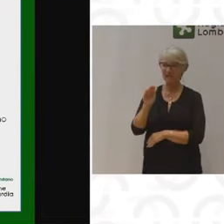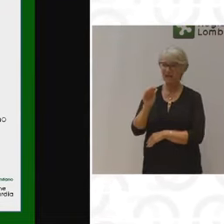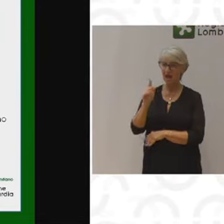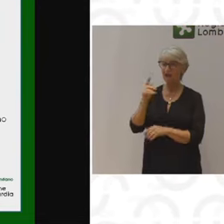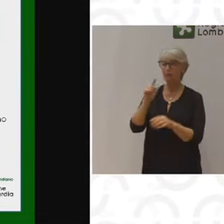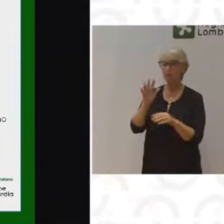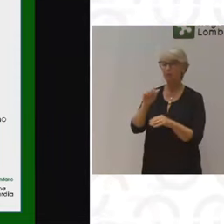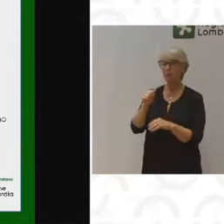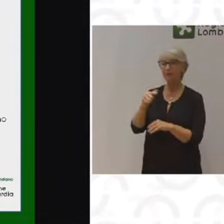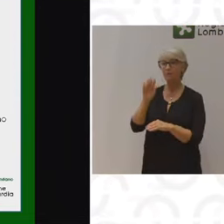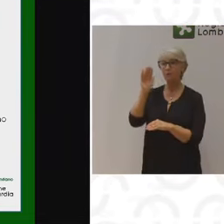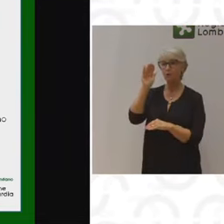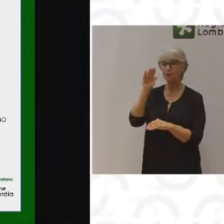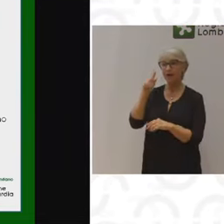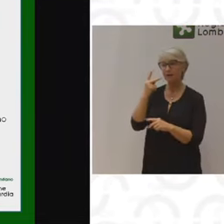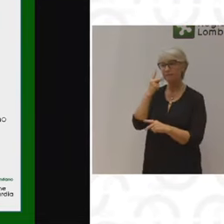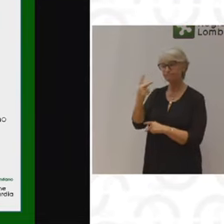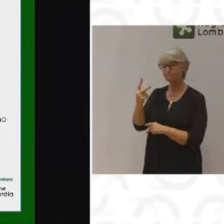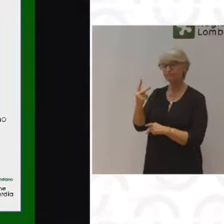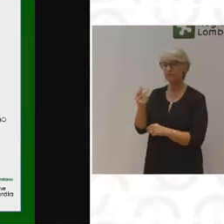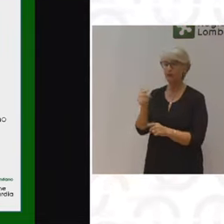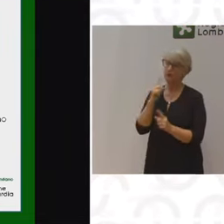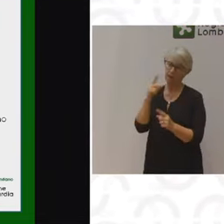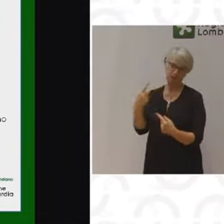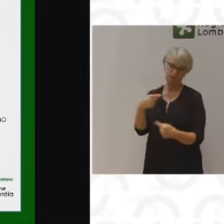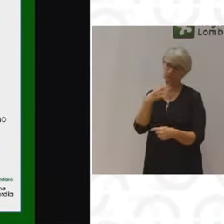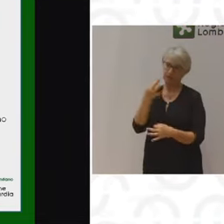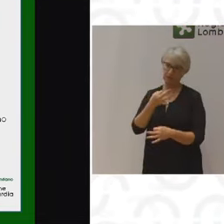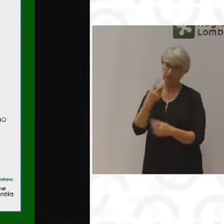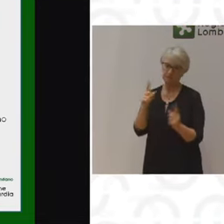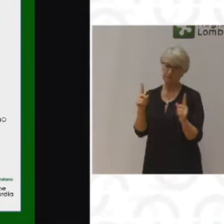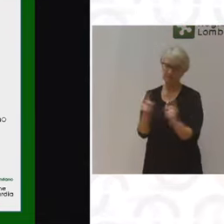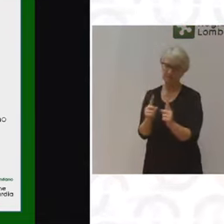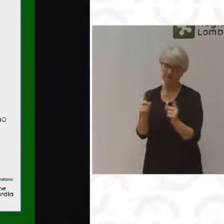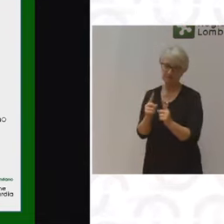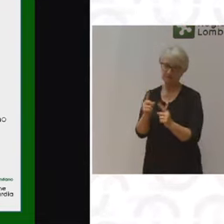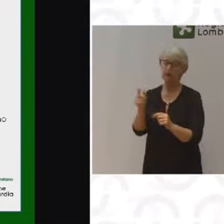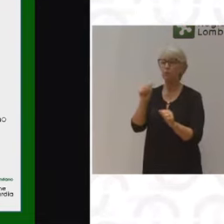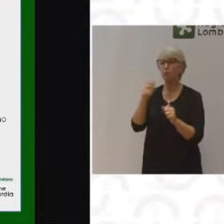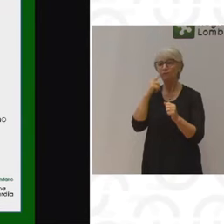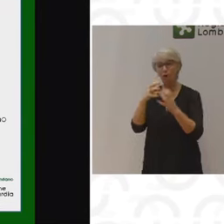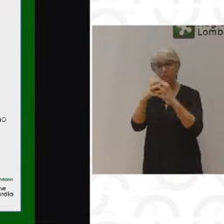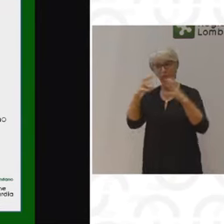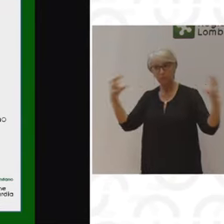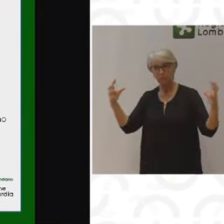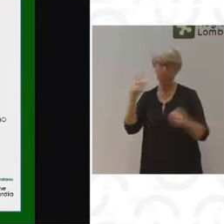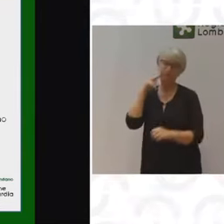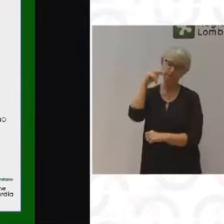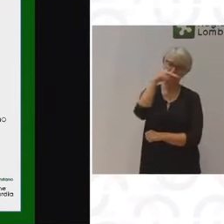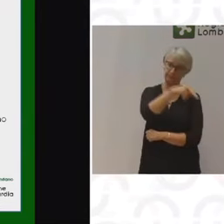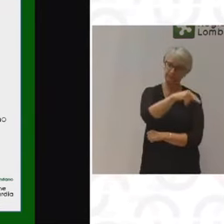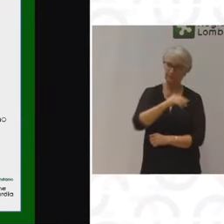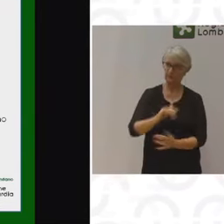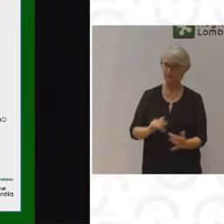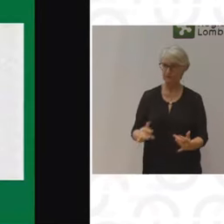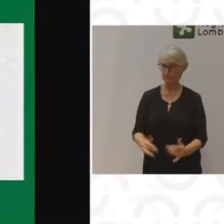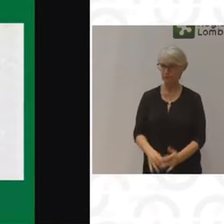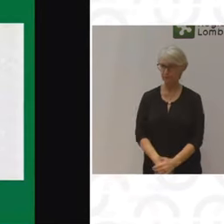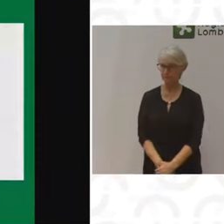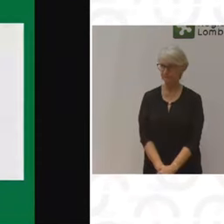di visione prospettica. Una sintesi anche questa del video che trovate più ampiamente trasmesso su Lombardia